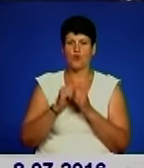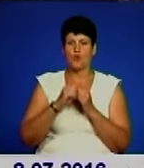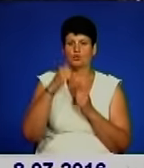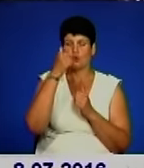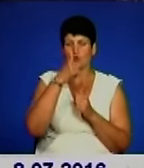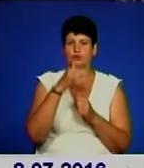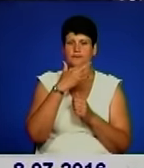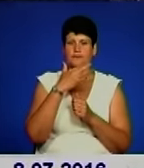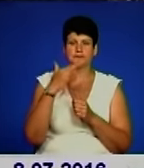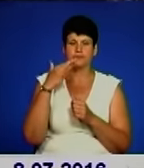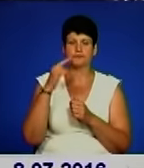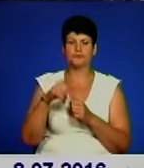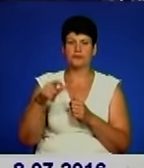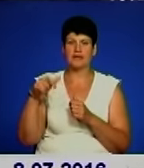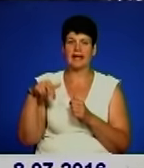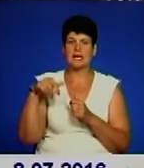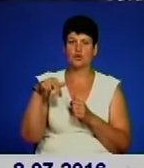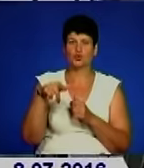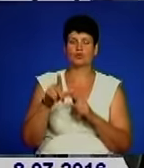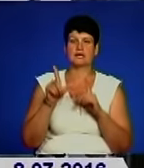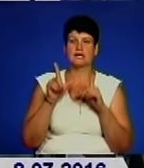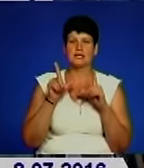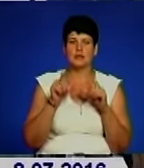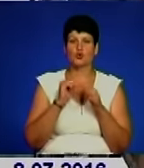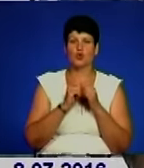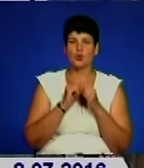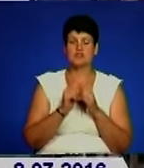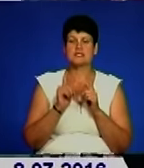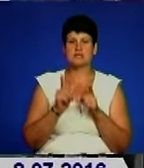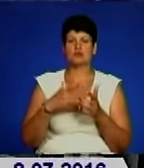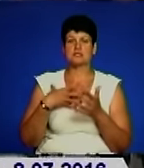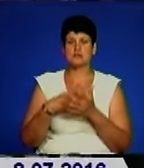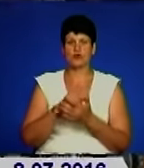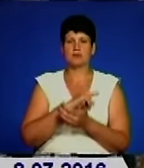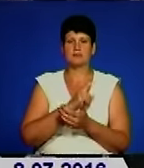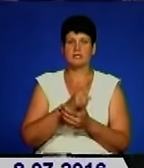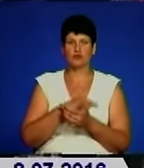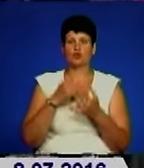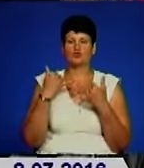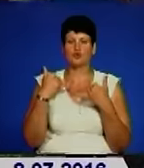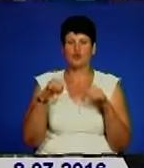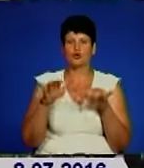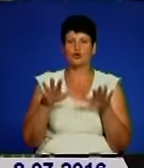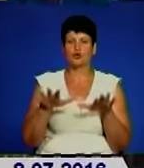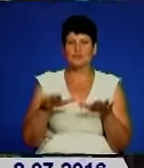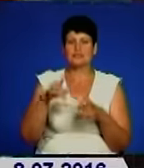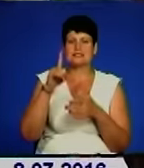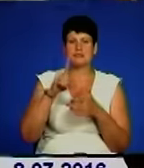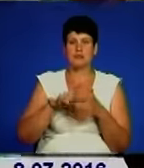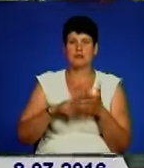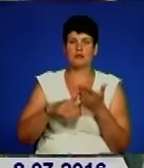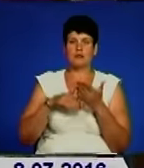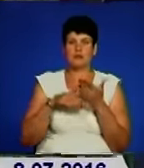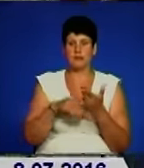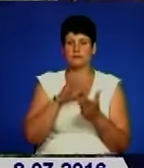десятки тисяч прочан йдуть, їдуть, кожен згідно зі своїми силами до чудотворного місця з надією на поміч